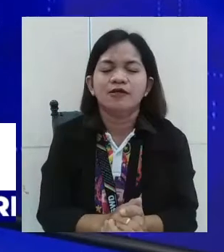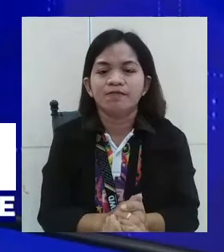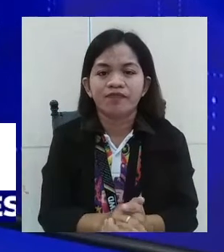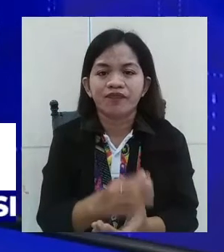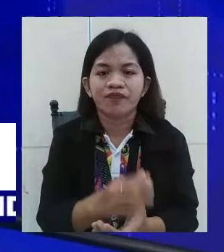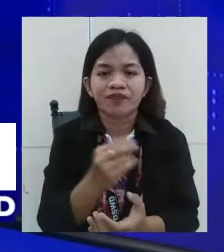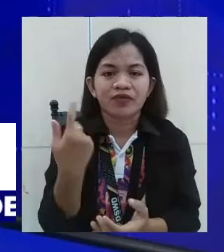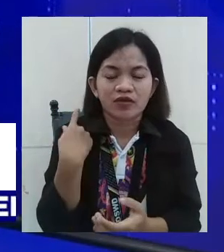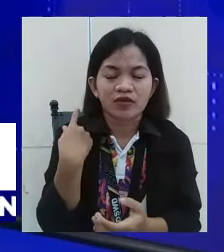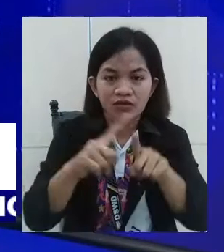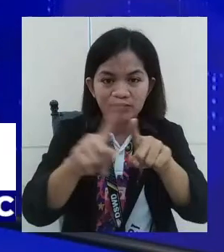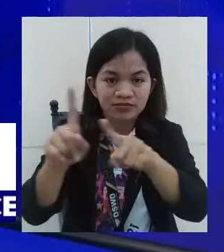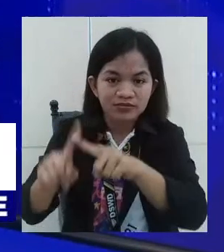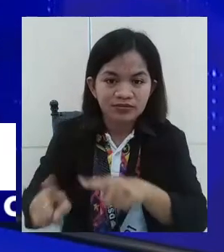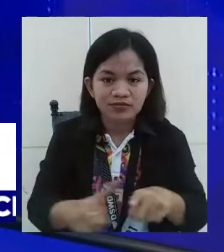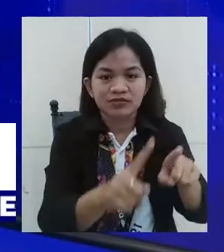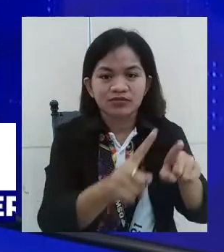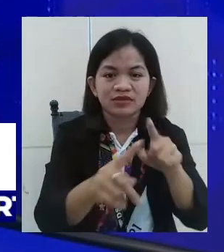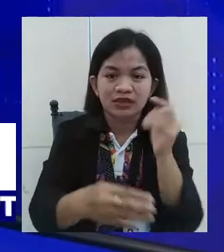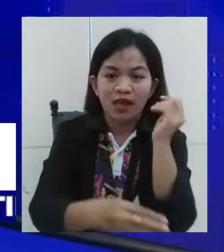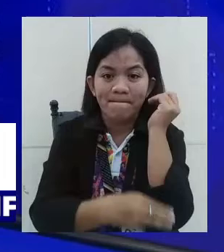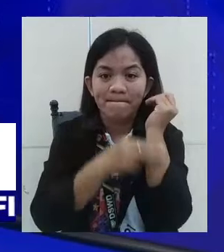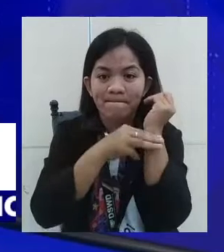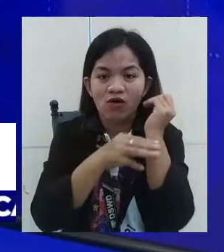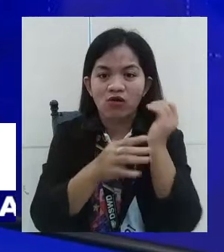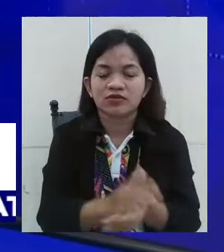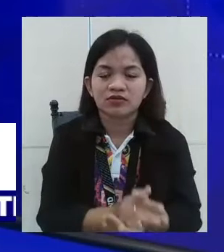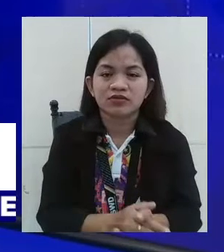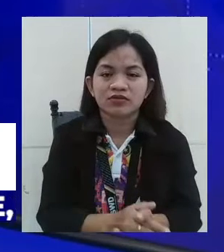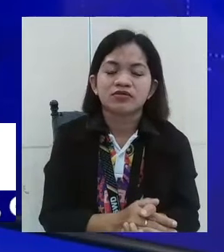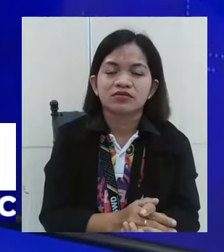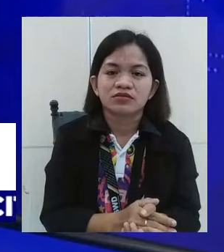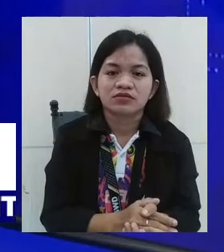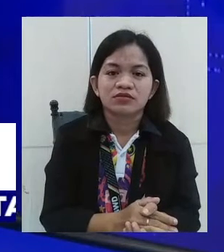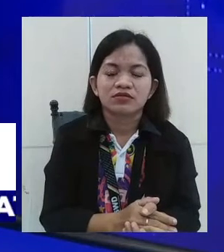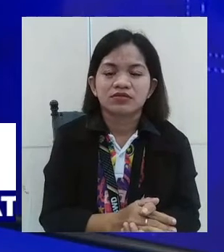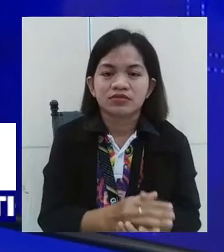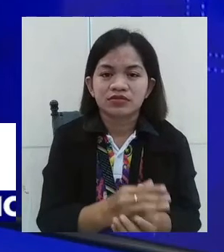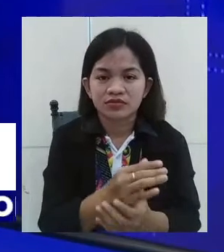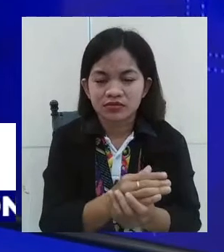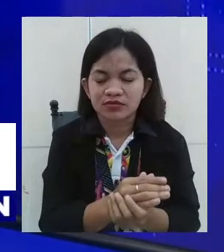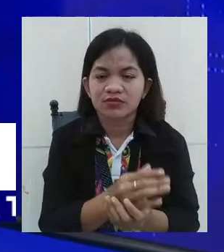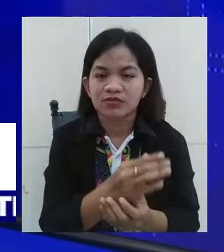parts of the malls, commercial malls, establishments sa atin.